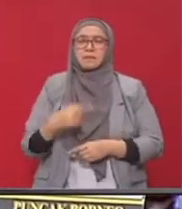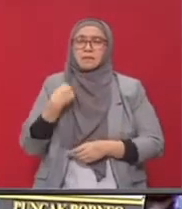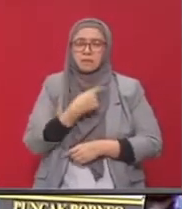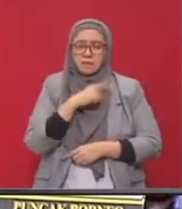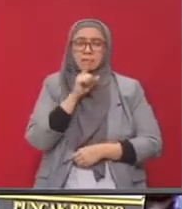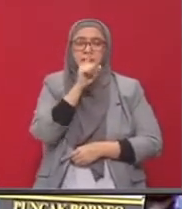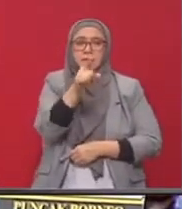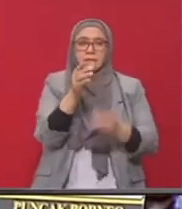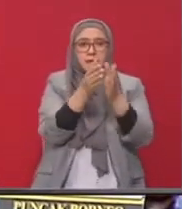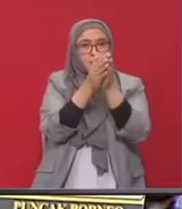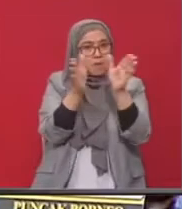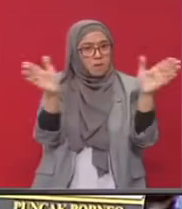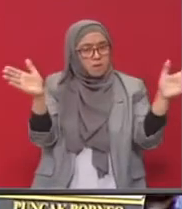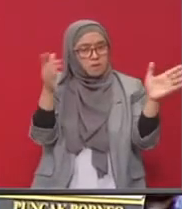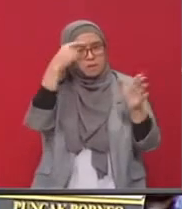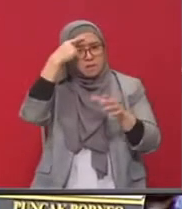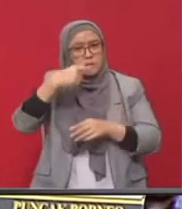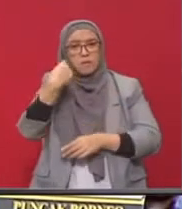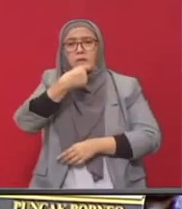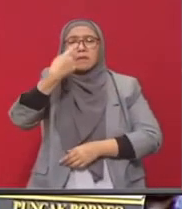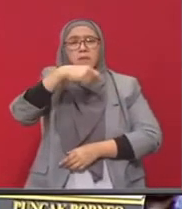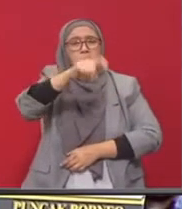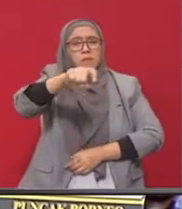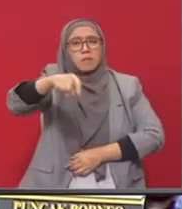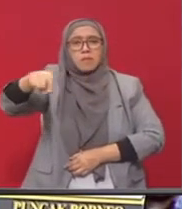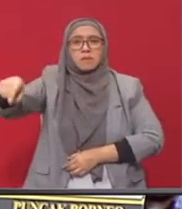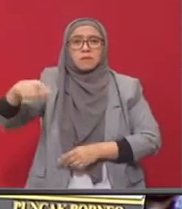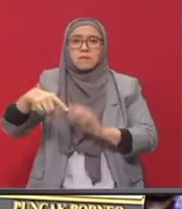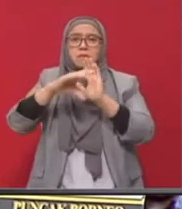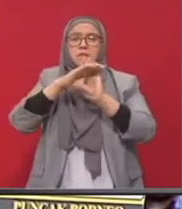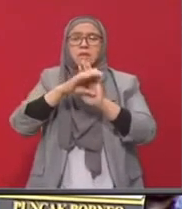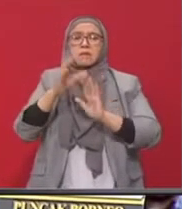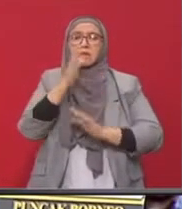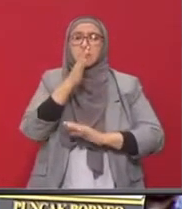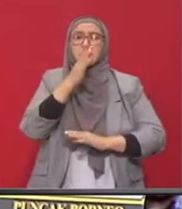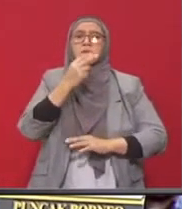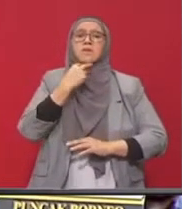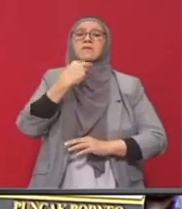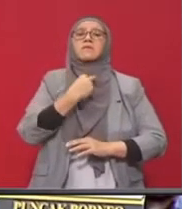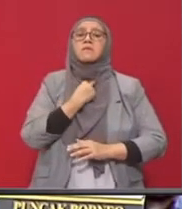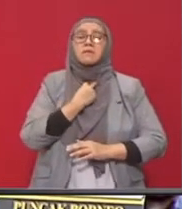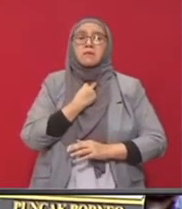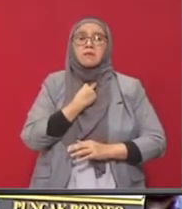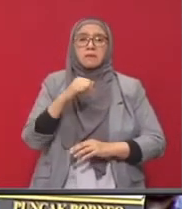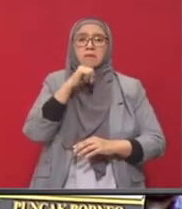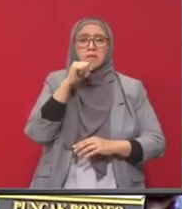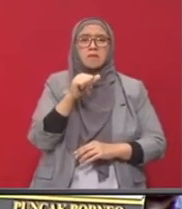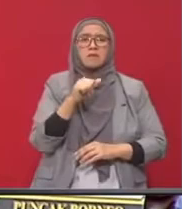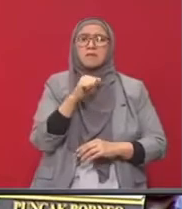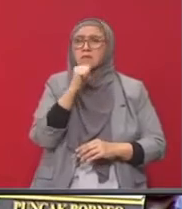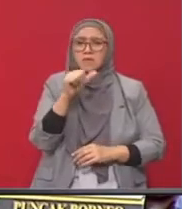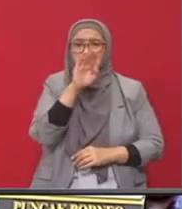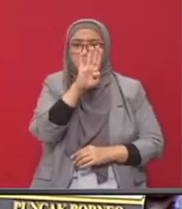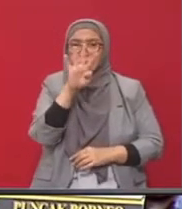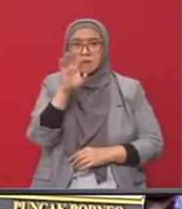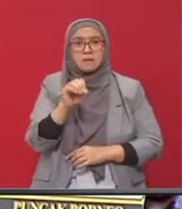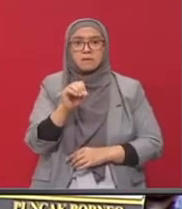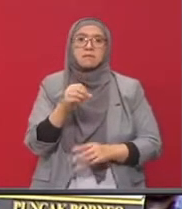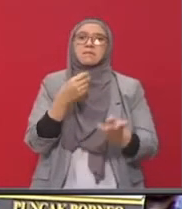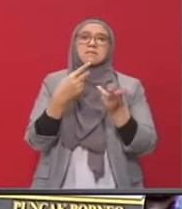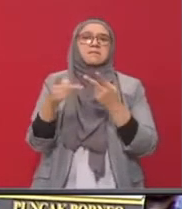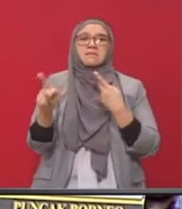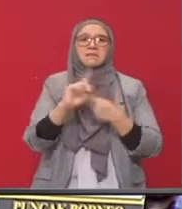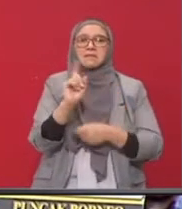meluaskan kepada menit ke yang memerlukan ne bagi ibu yang mengandung tapi make ini bukan default Michael Ayok tapi backup